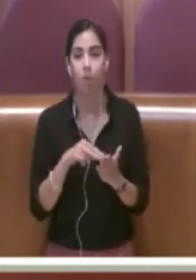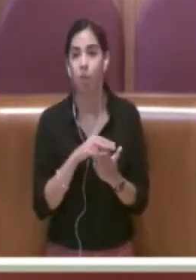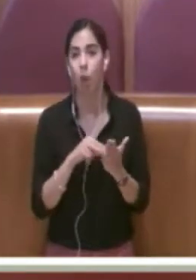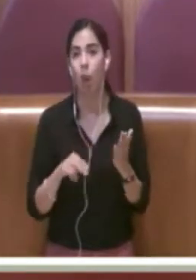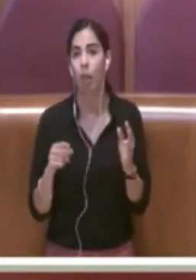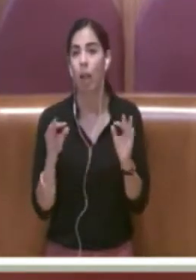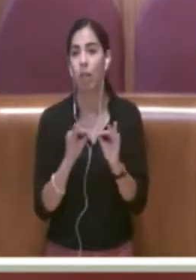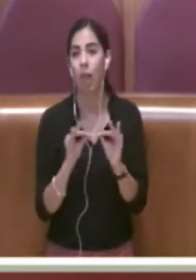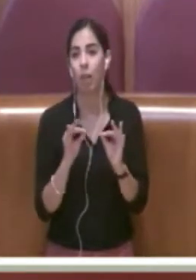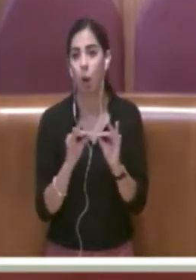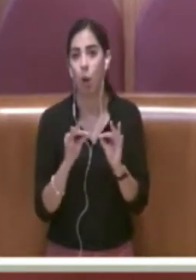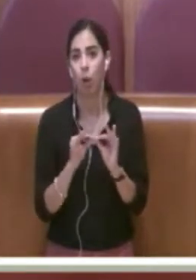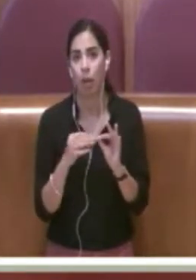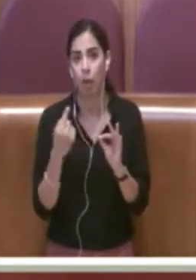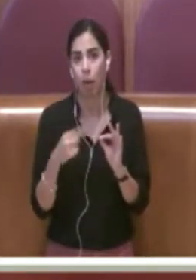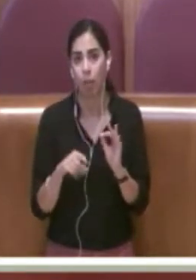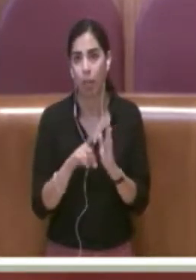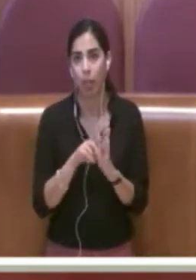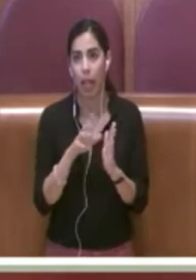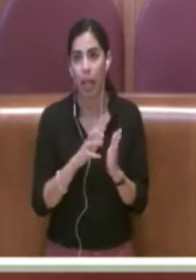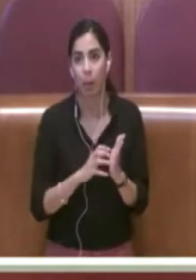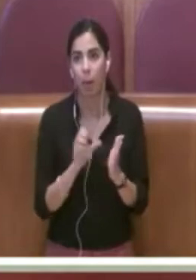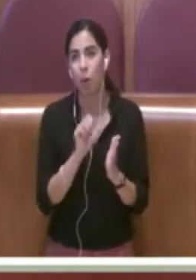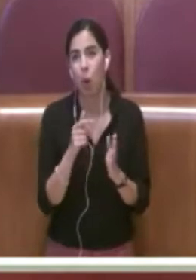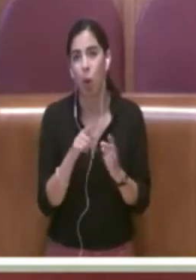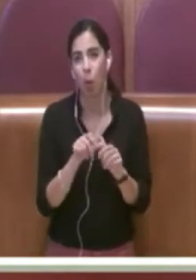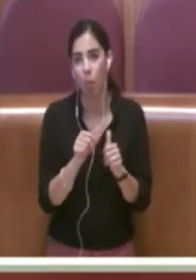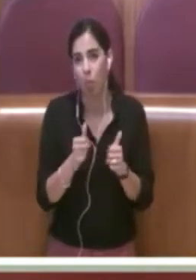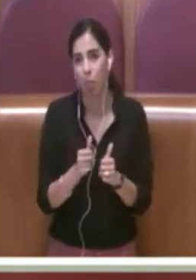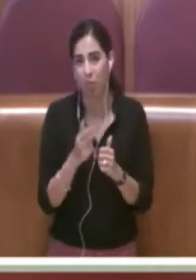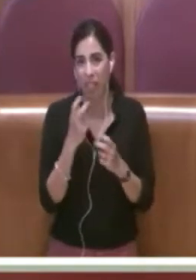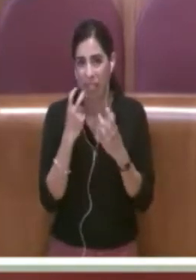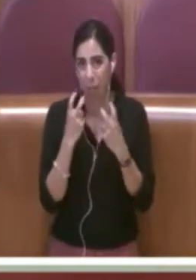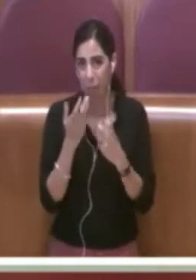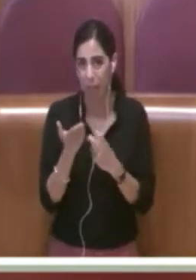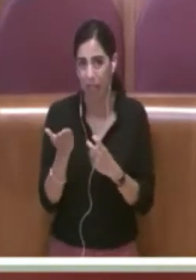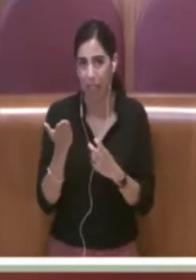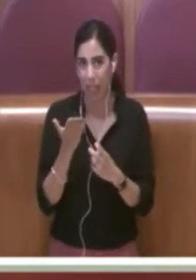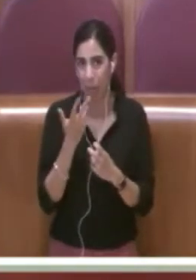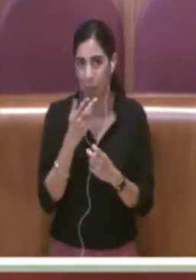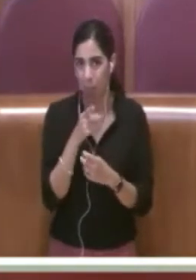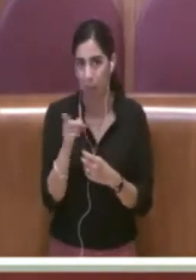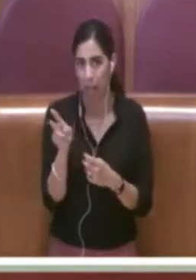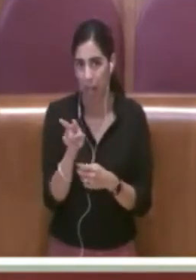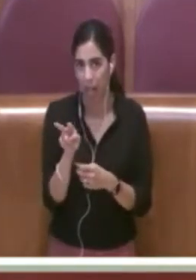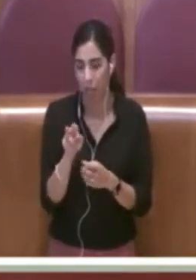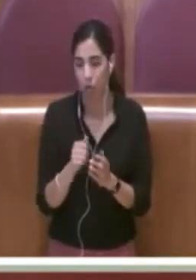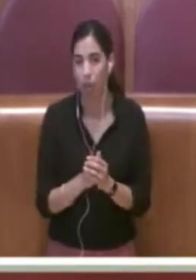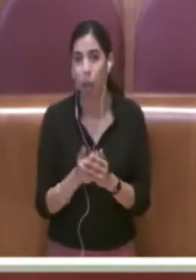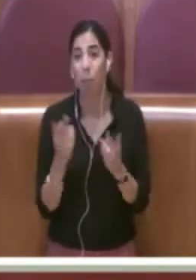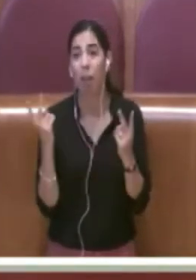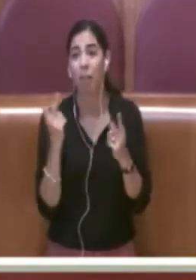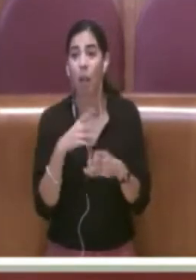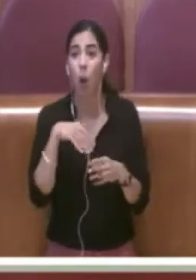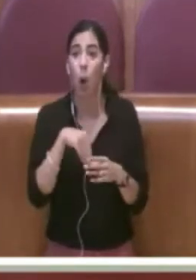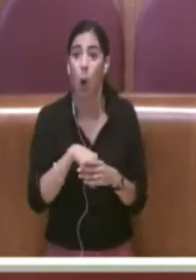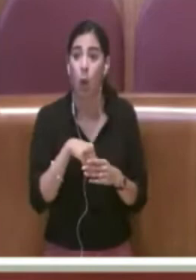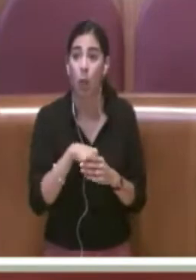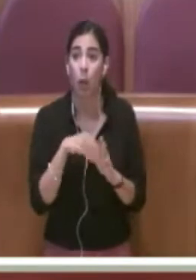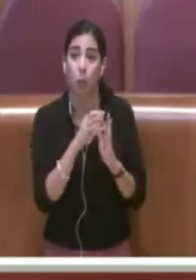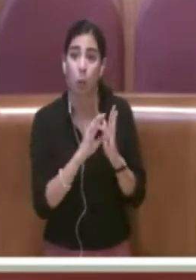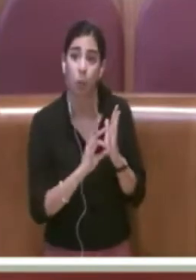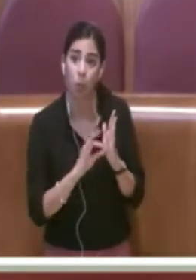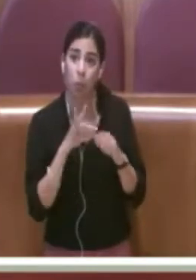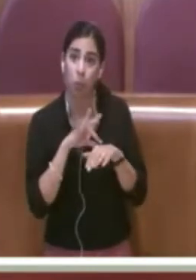voteremo favorevolmente a questa proposta, ma diciamo il contenuto, le linee di